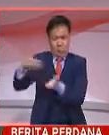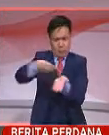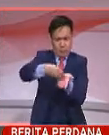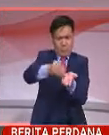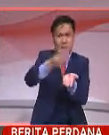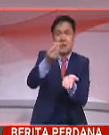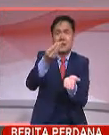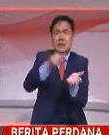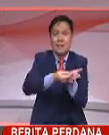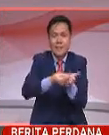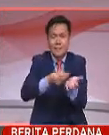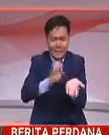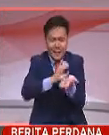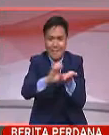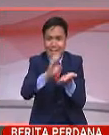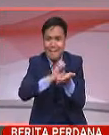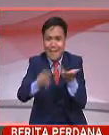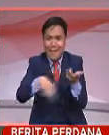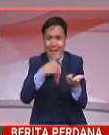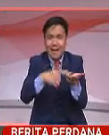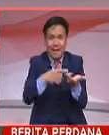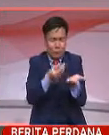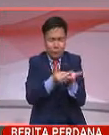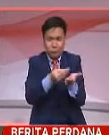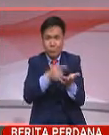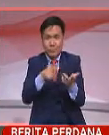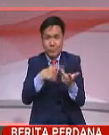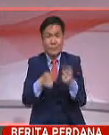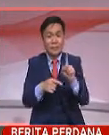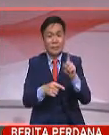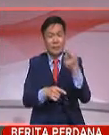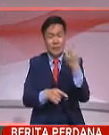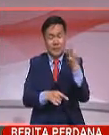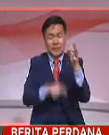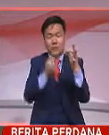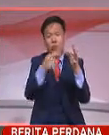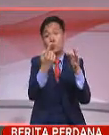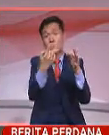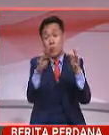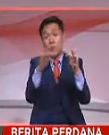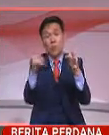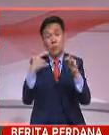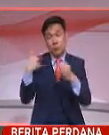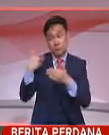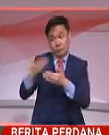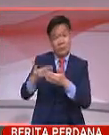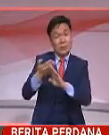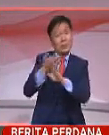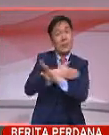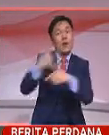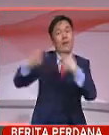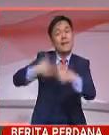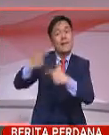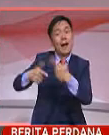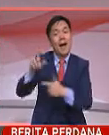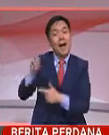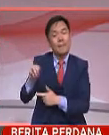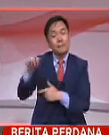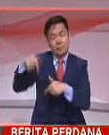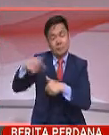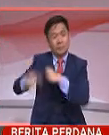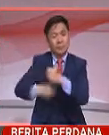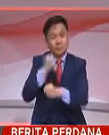gaji, allowan dan caruman kira-kira RM915,000 menjelang saingan Liga Malaysia Liga M musim